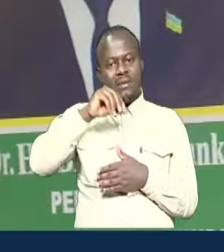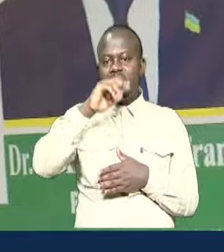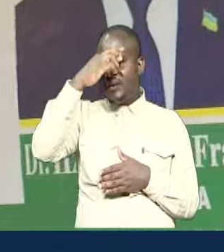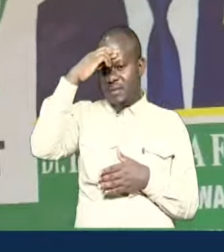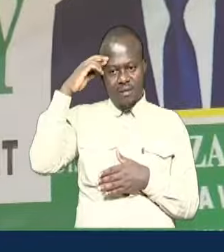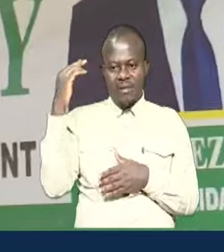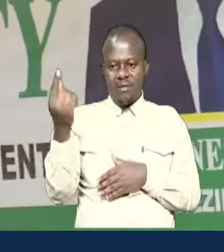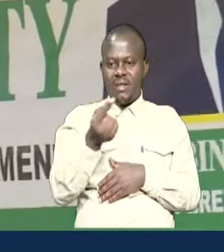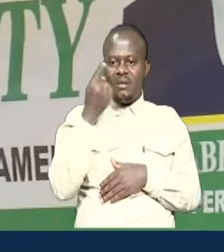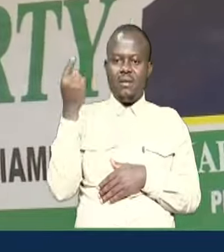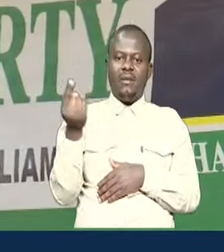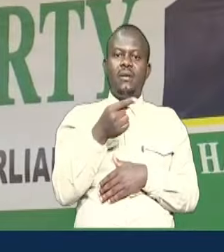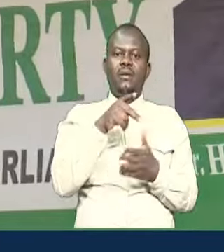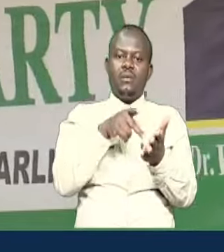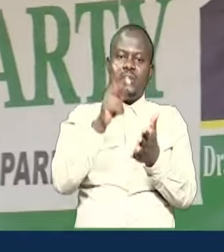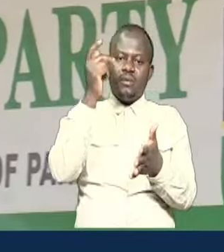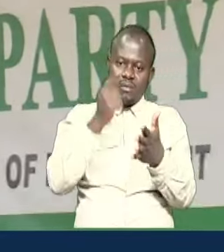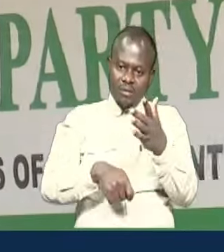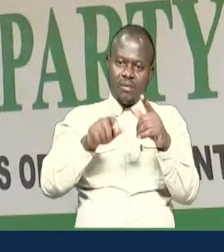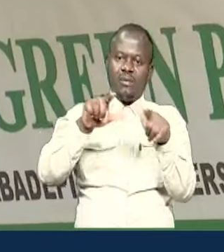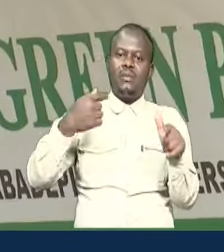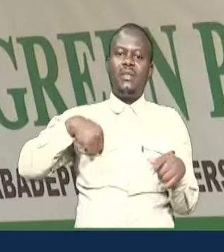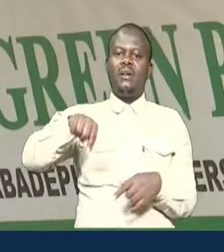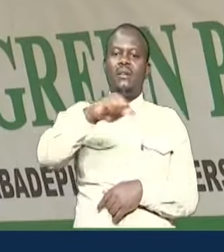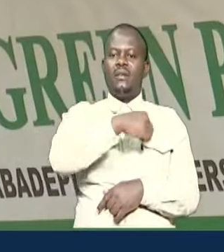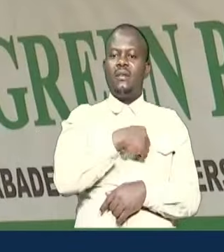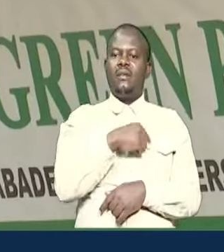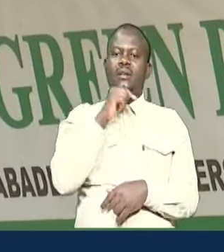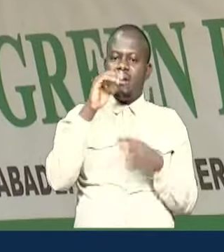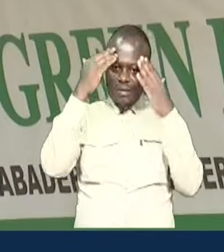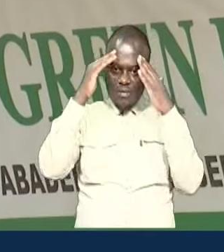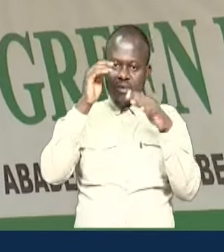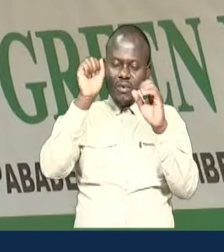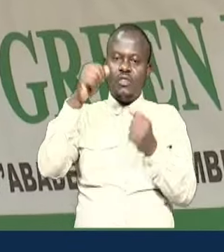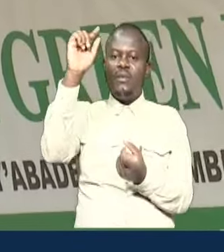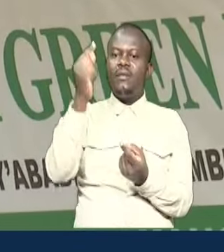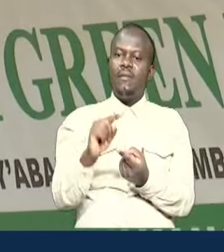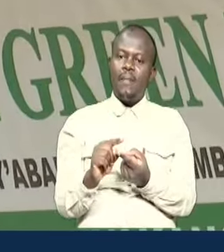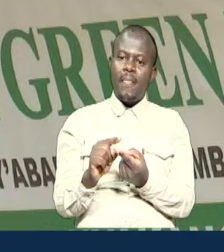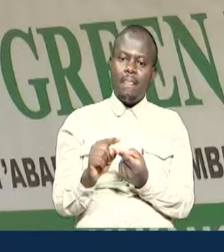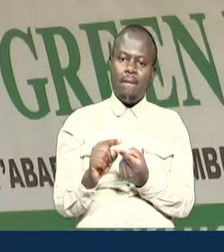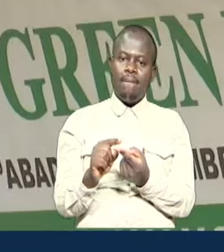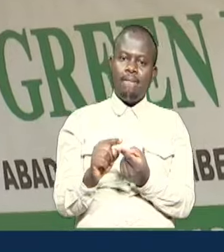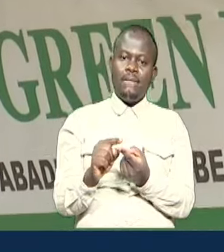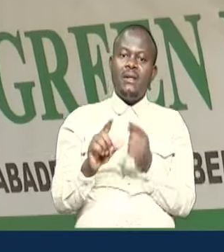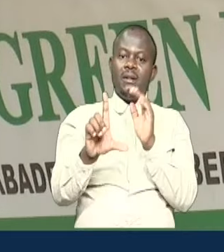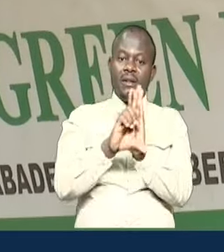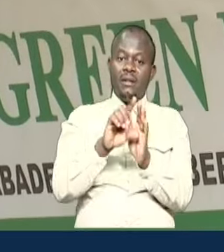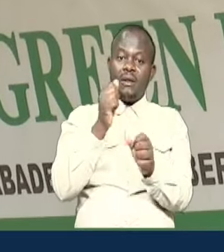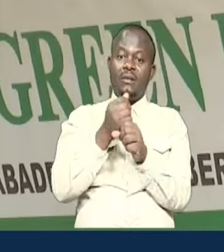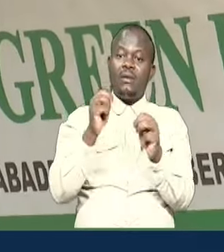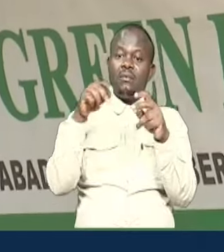mpamvu n'imwe yo kwishyura umusoro ku butaka bwacu nta n'uwo ari uzi ko umusoro ushobora kugabanuka ryari itegeko yari yakoze